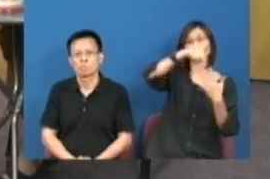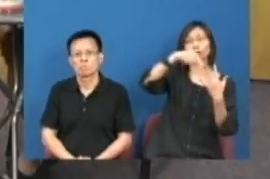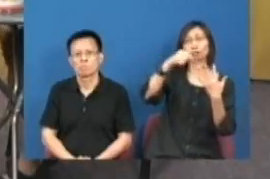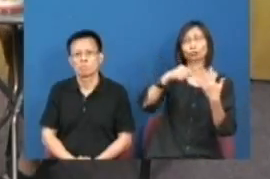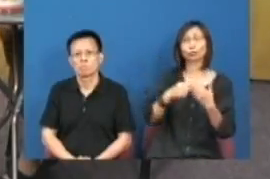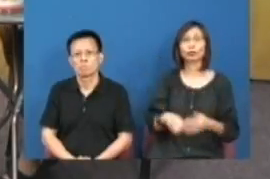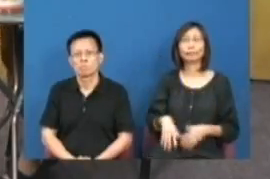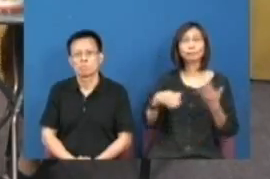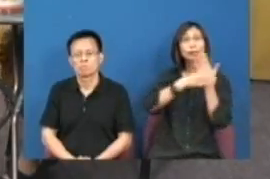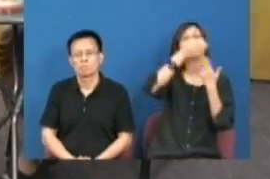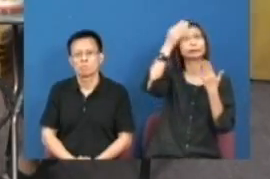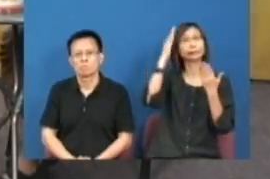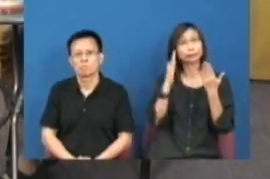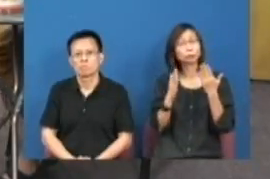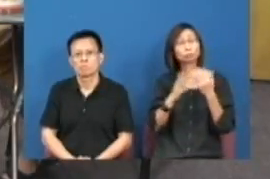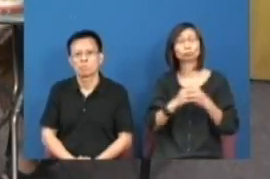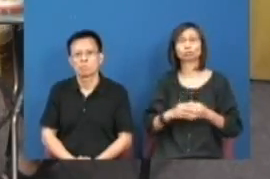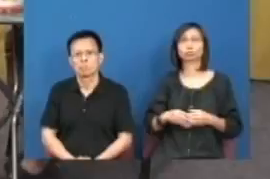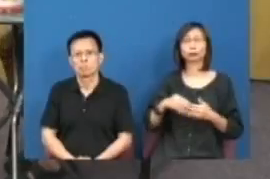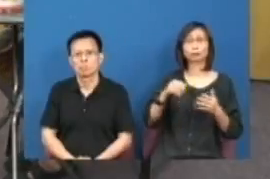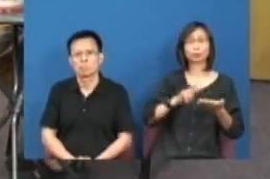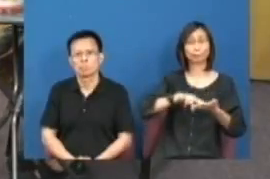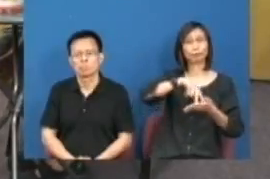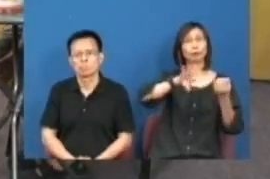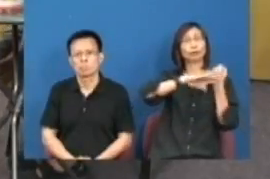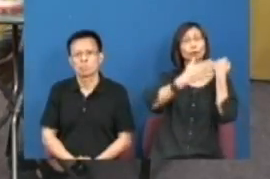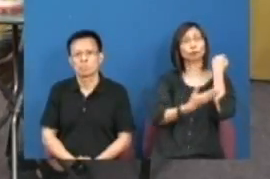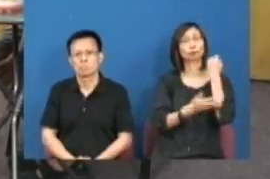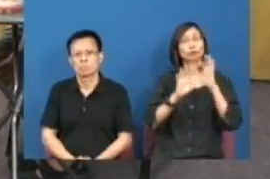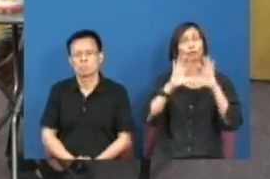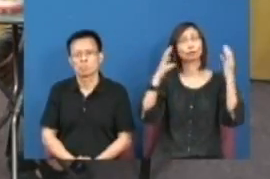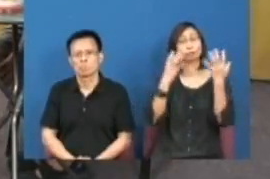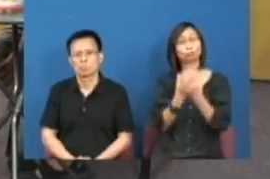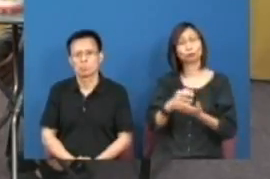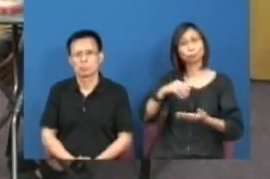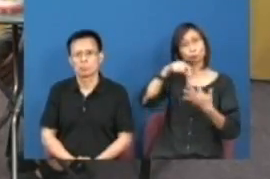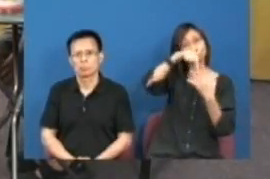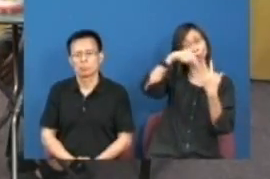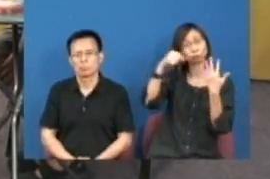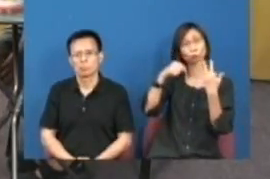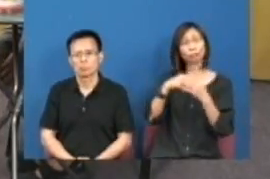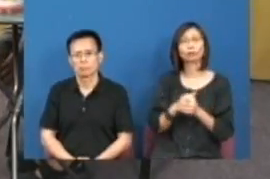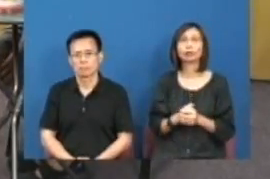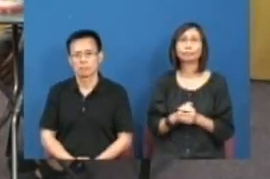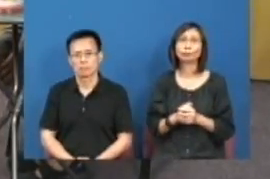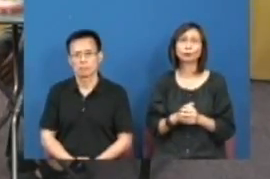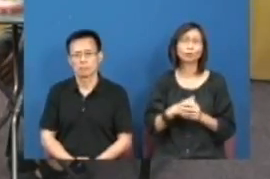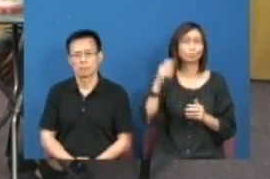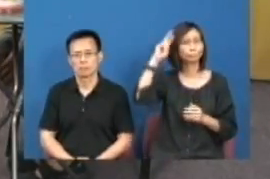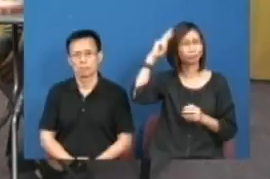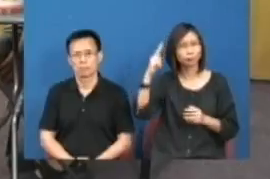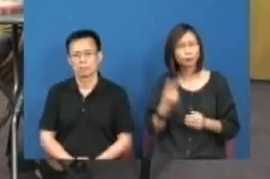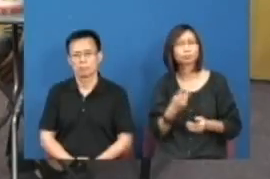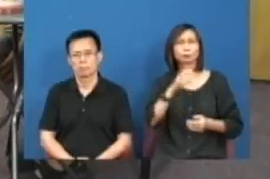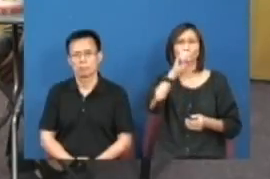嘅立法會選舉等等。咁當然其實喺依個節目亦都好多時都講過，就係話即係等於依幾日之前都傾